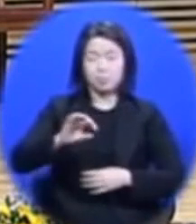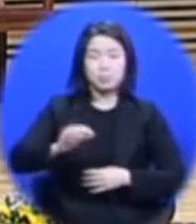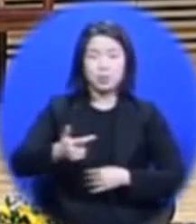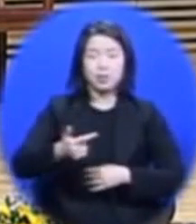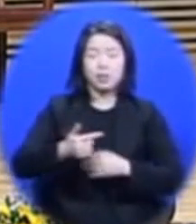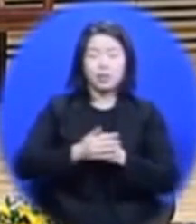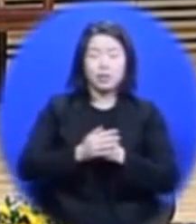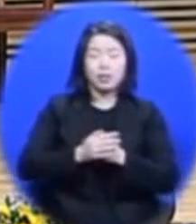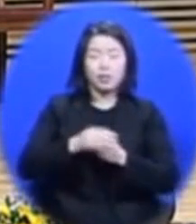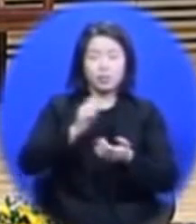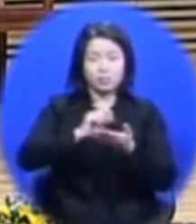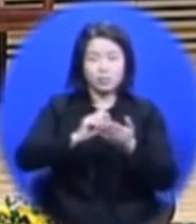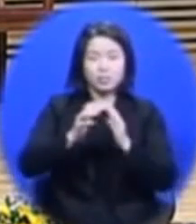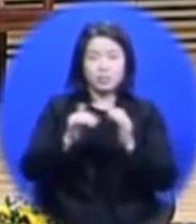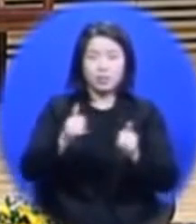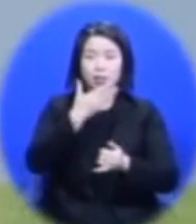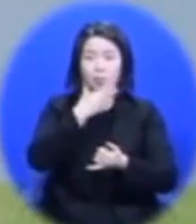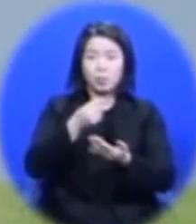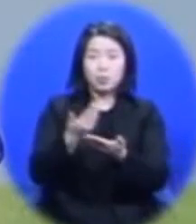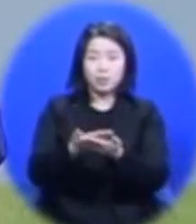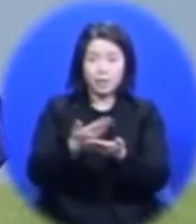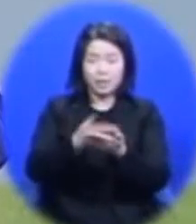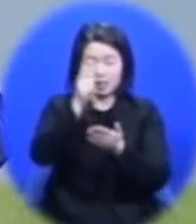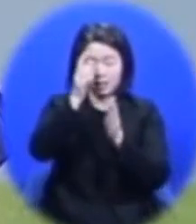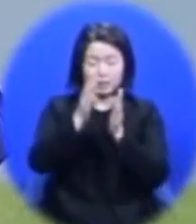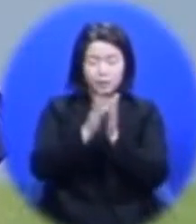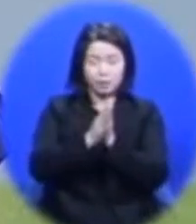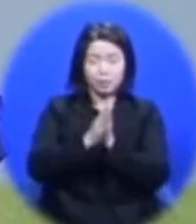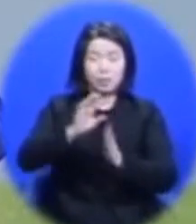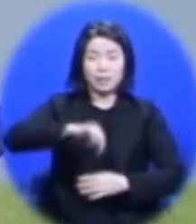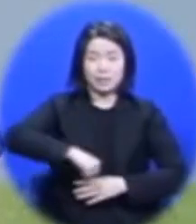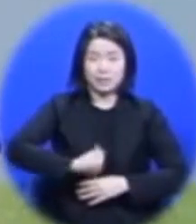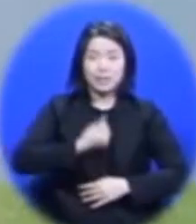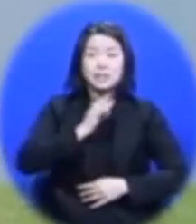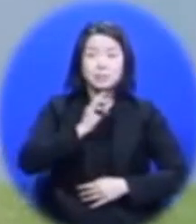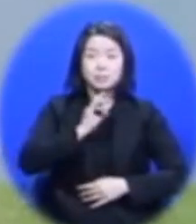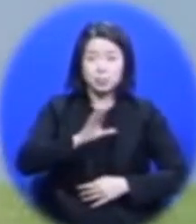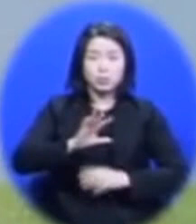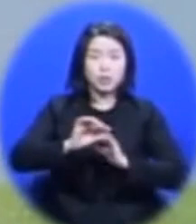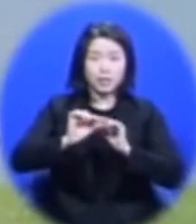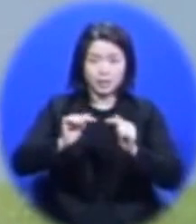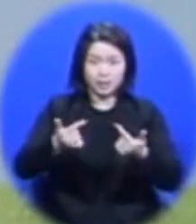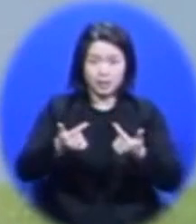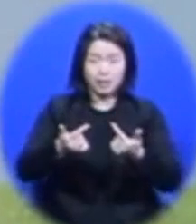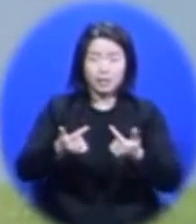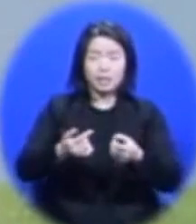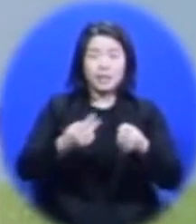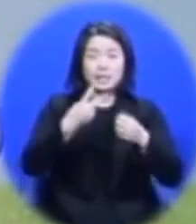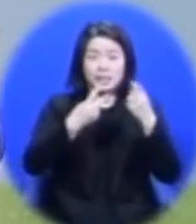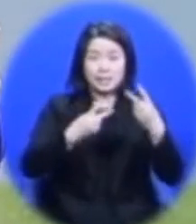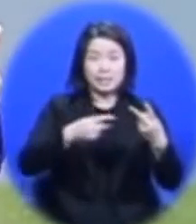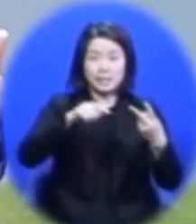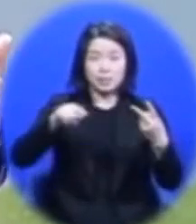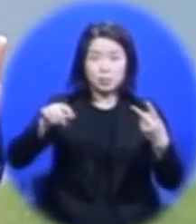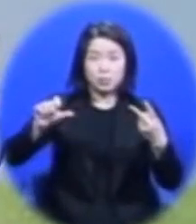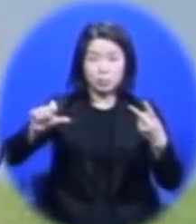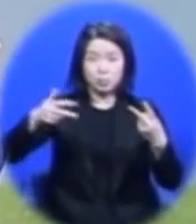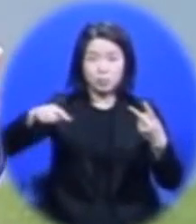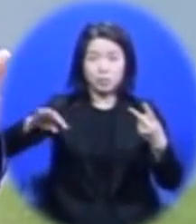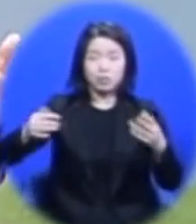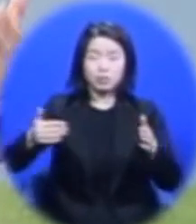복을 달라는 기도를 자기 자신만을 위해서 하는 것이 아니고 2절부터 5절에